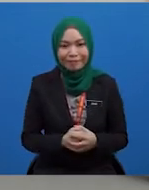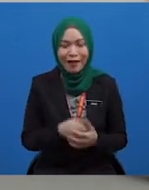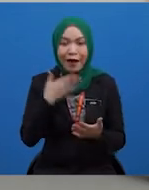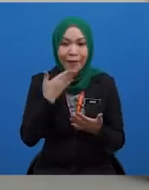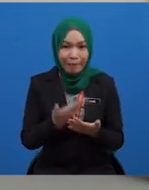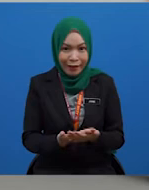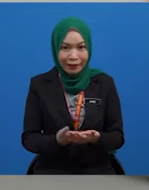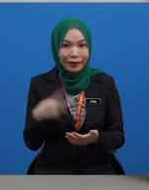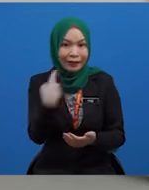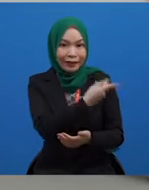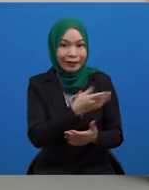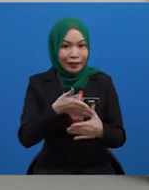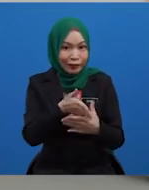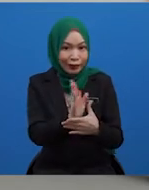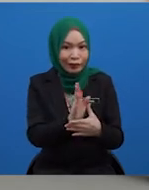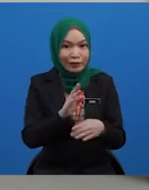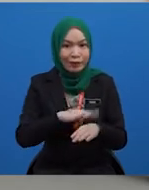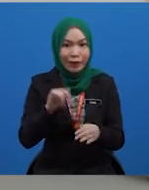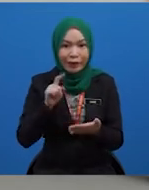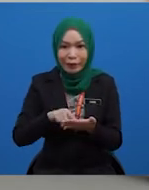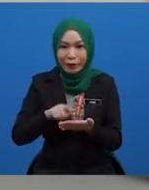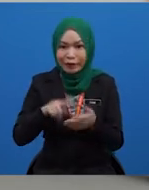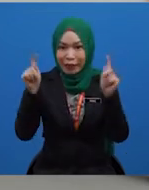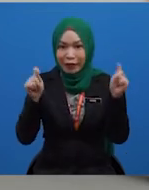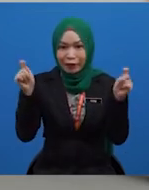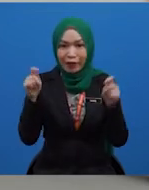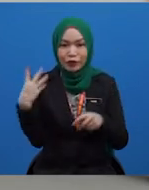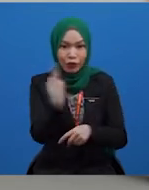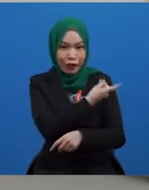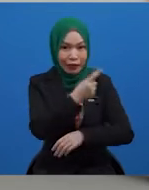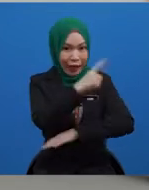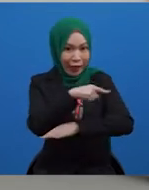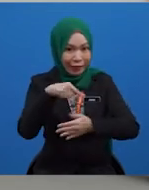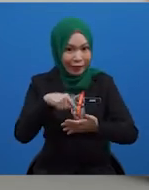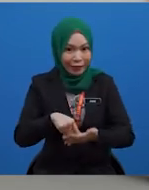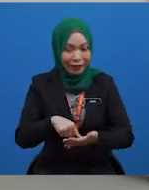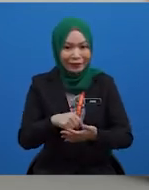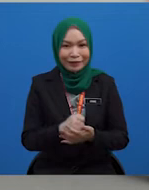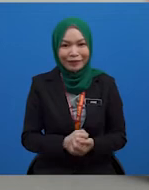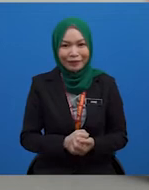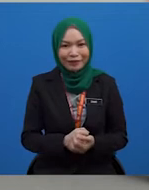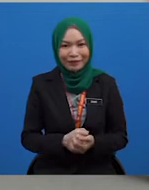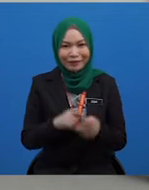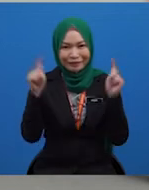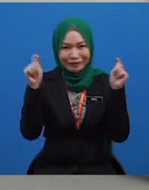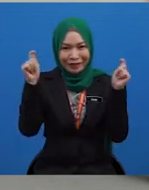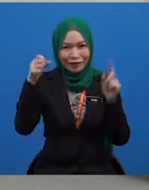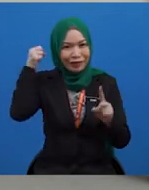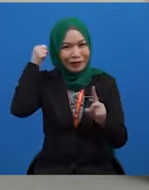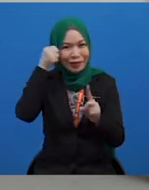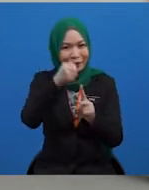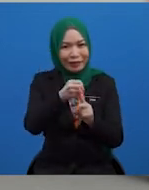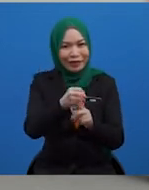Baiklah, kita terus kepada perbincangan topik kita. Jadi, topik kita berbunyi segmentasi